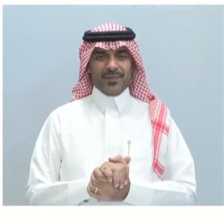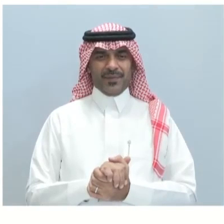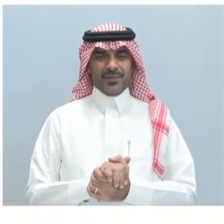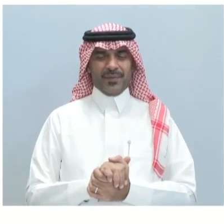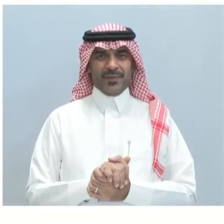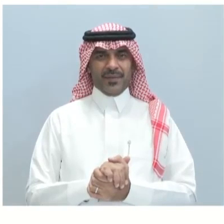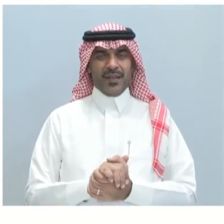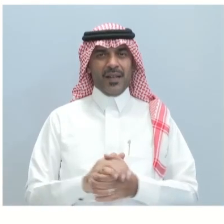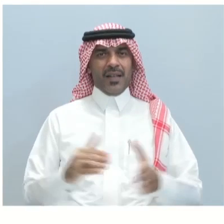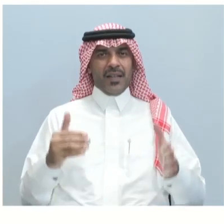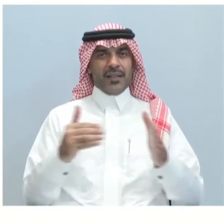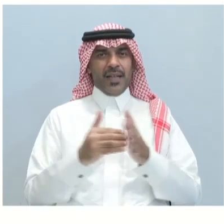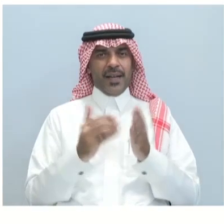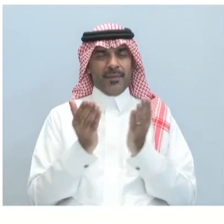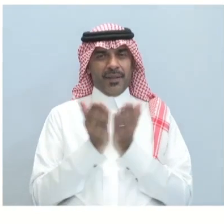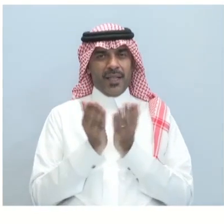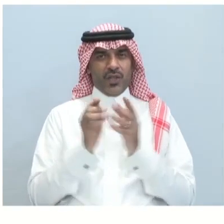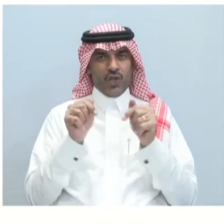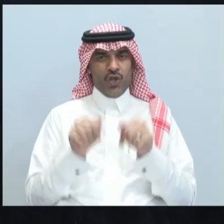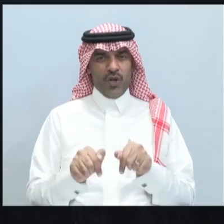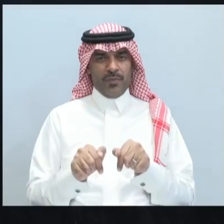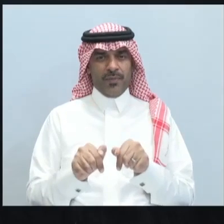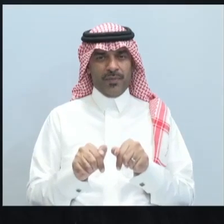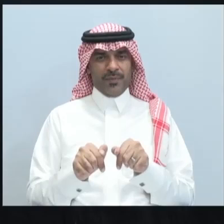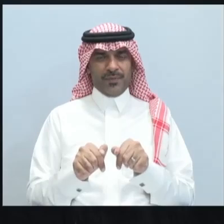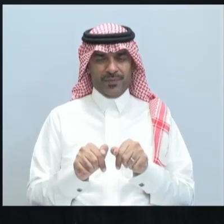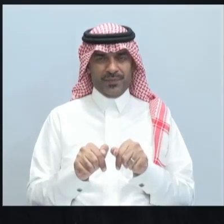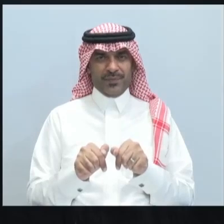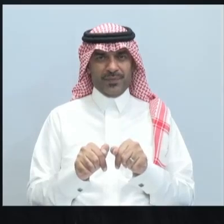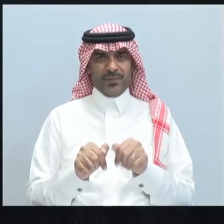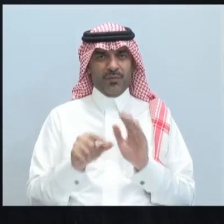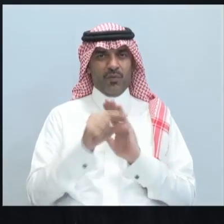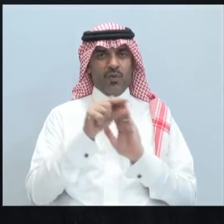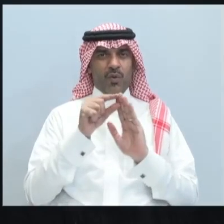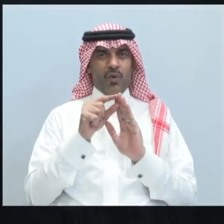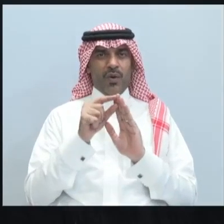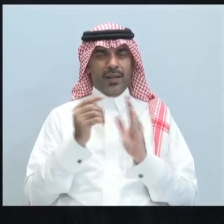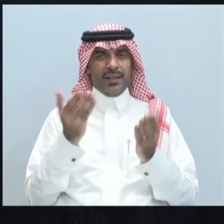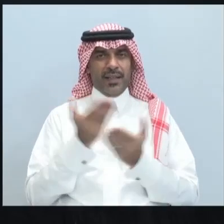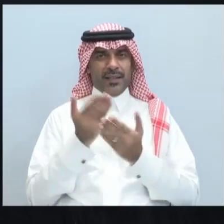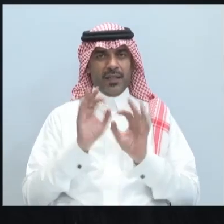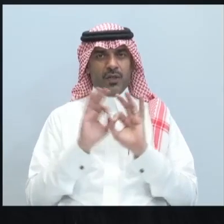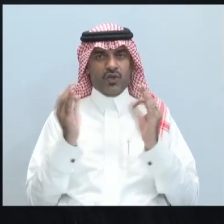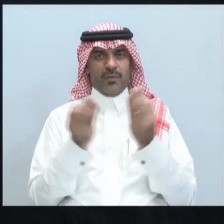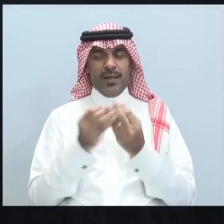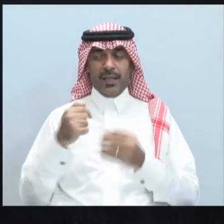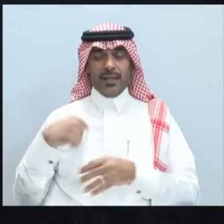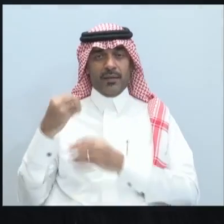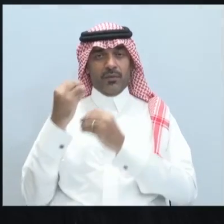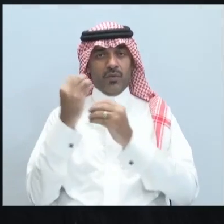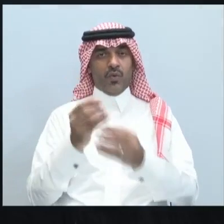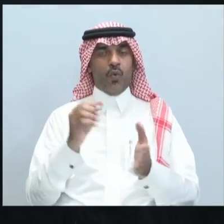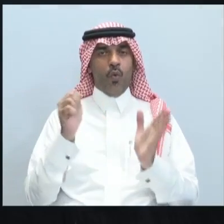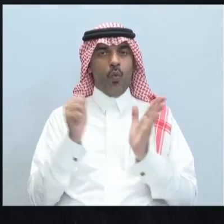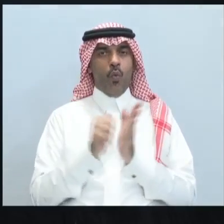انتهينا طلابي وطالبات من درسنا الدراسات الاجتماعيه رقم واحد لدينا واجب سؤال